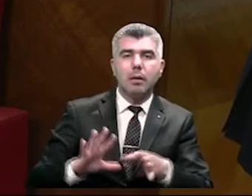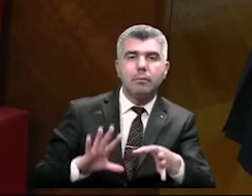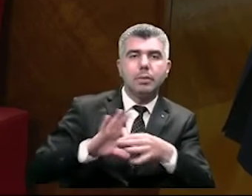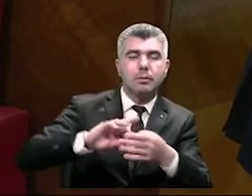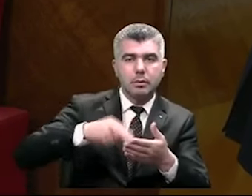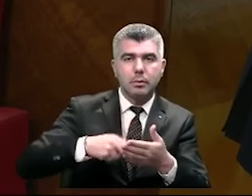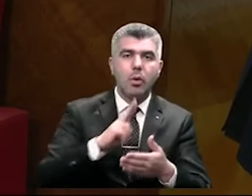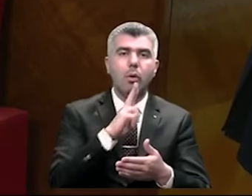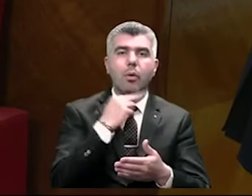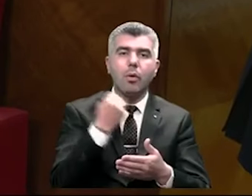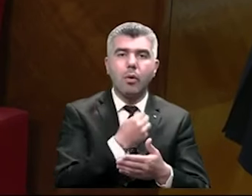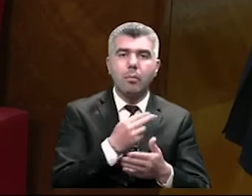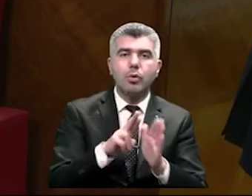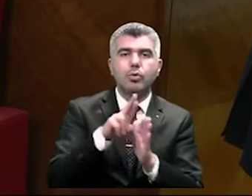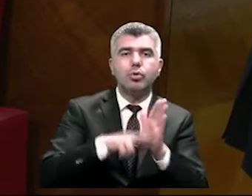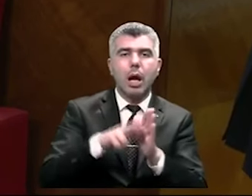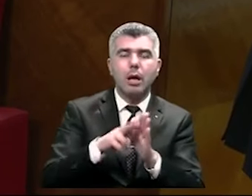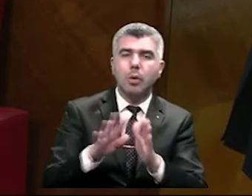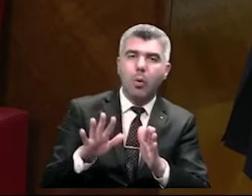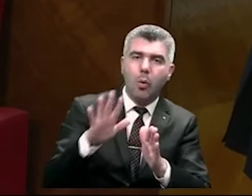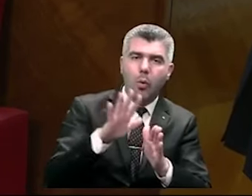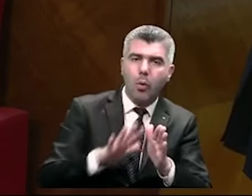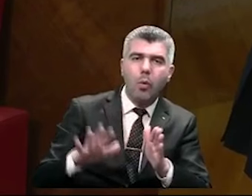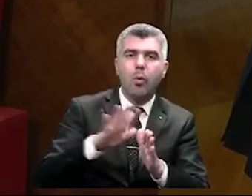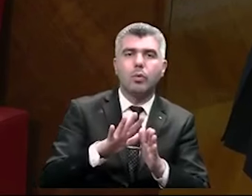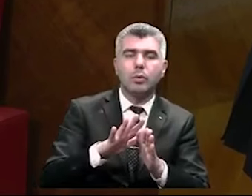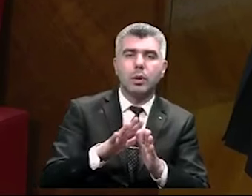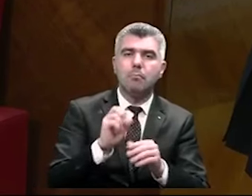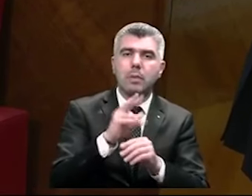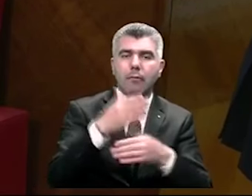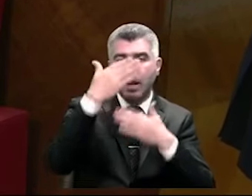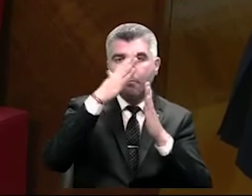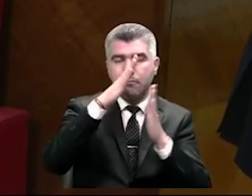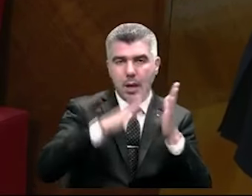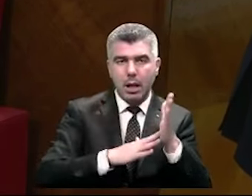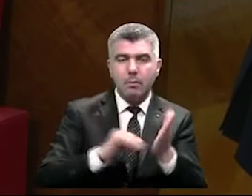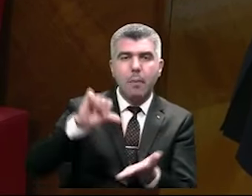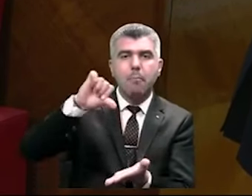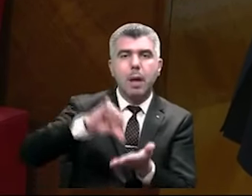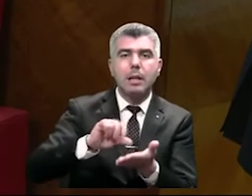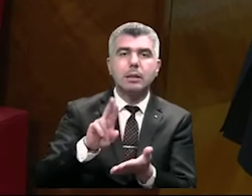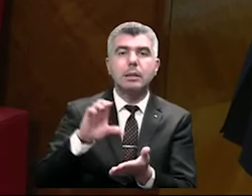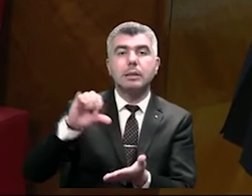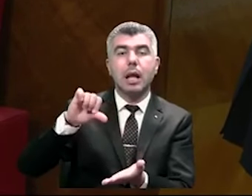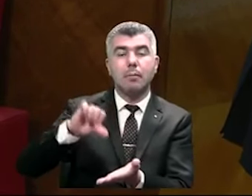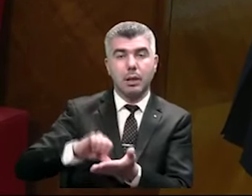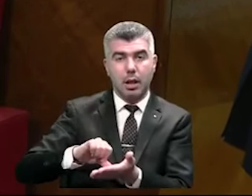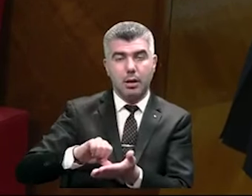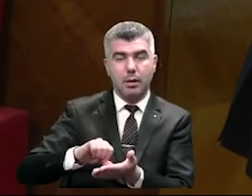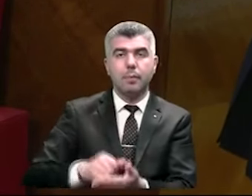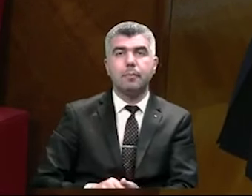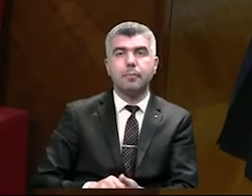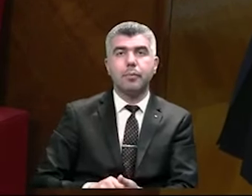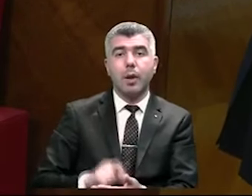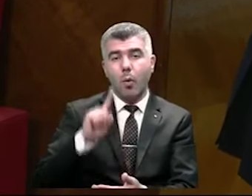الدوله وبين مختلف جهات المملكه باش نوفر خدمات النقد الجولي الداخلي مع المركز ديال الدار البيضاء وهذا الشي مكن من